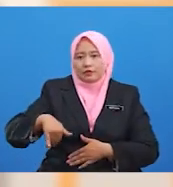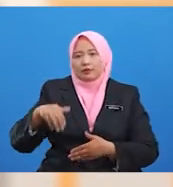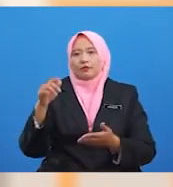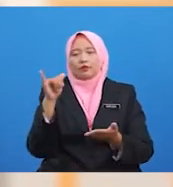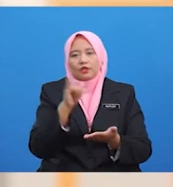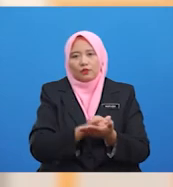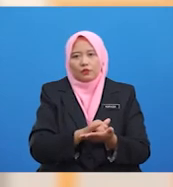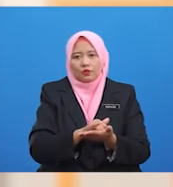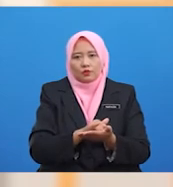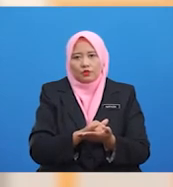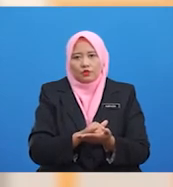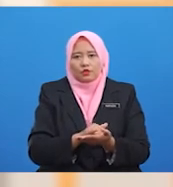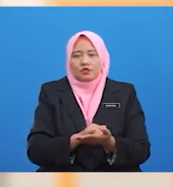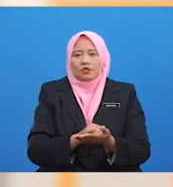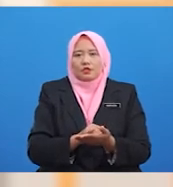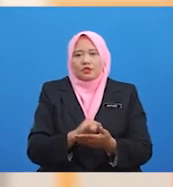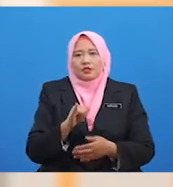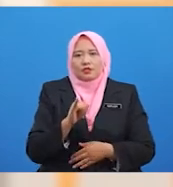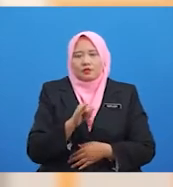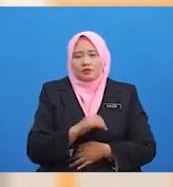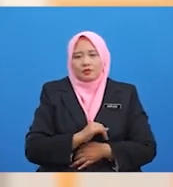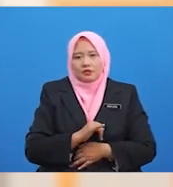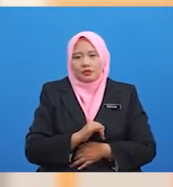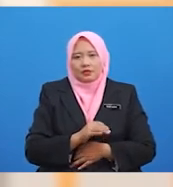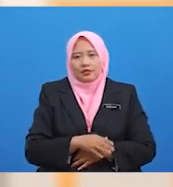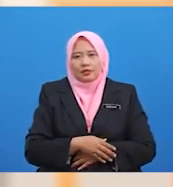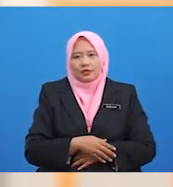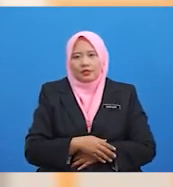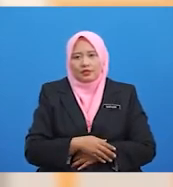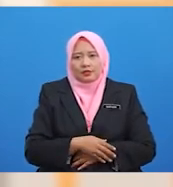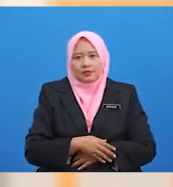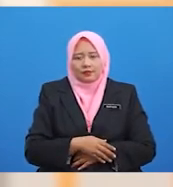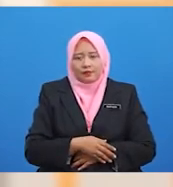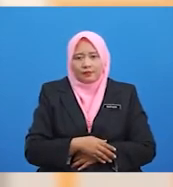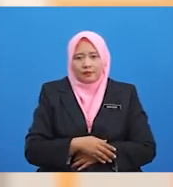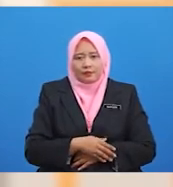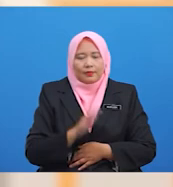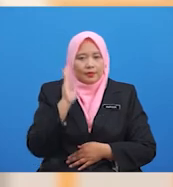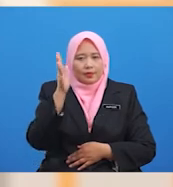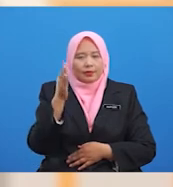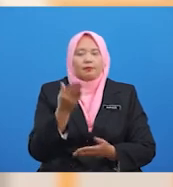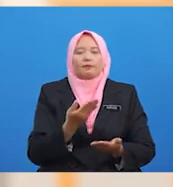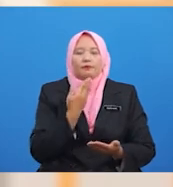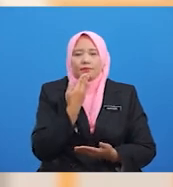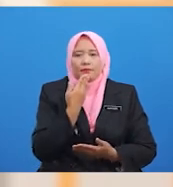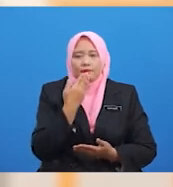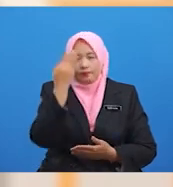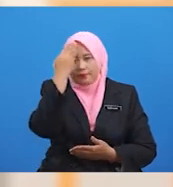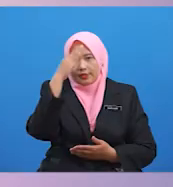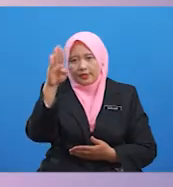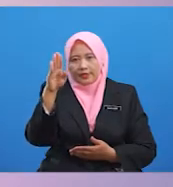itu, izinkan cikgu untuk meninggalkan murid-murid dengan serangkap pantun.